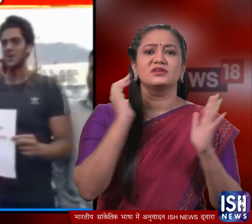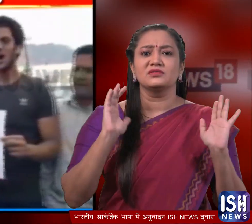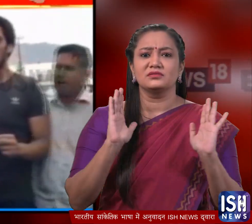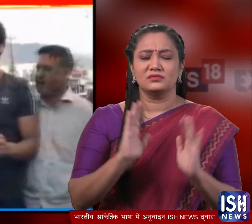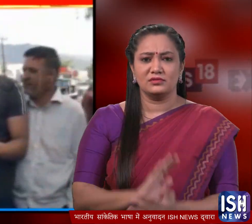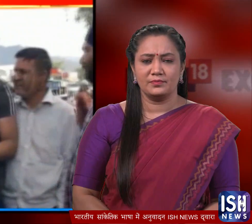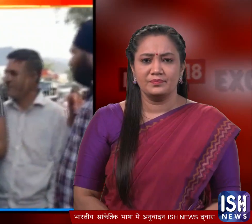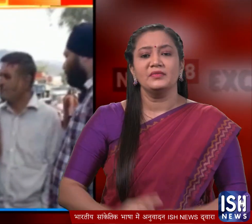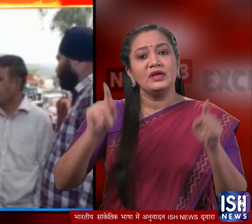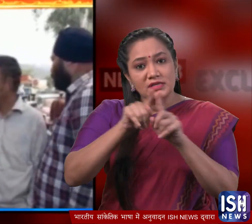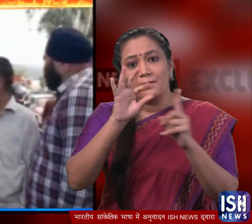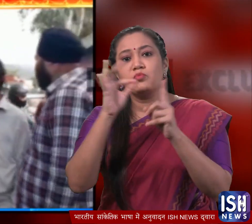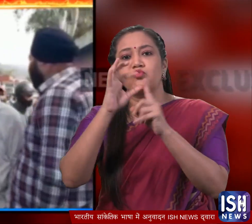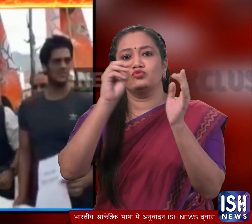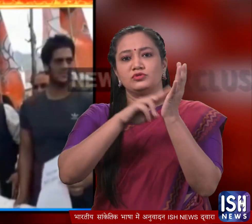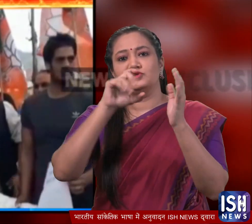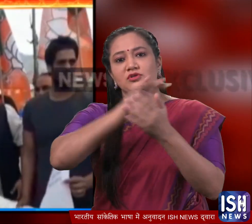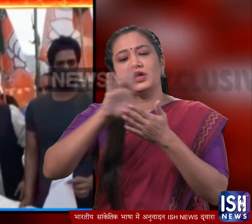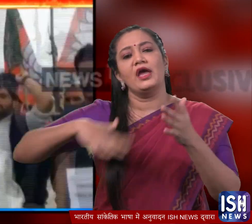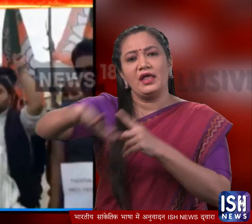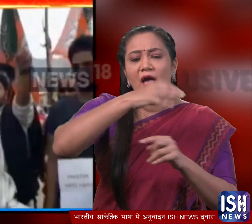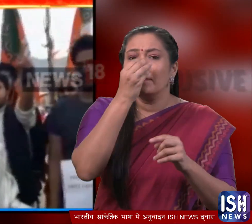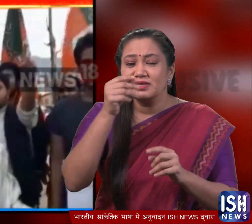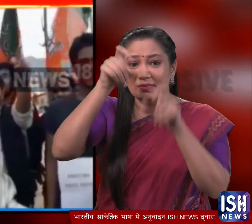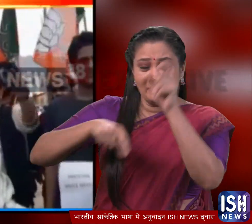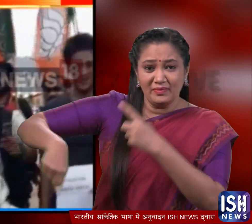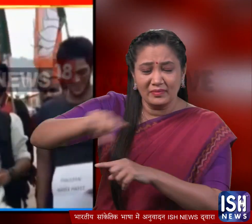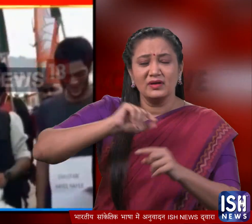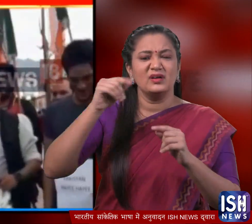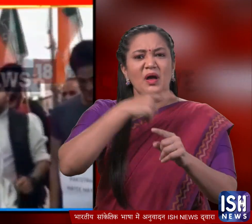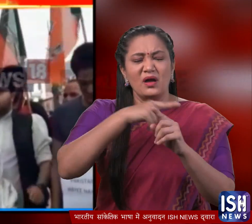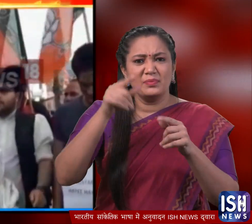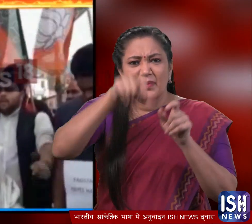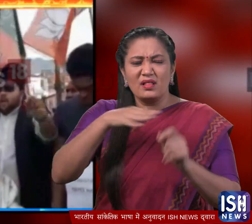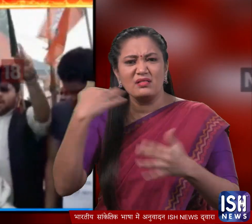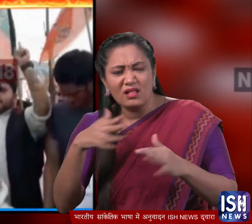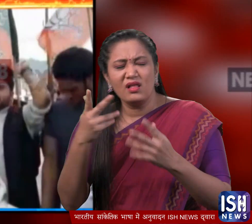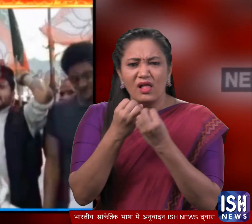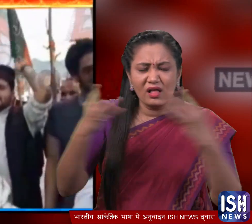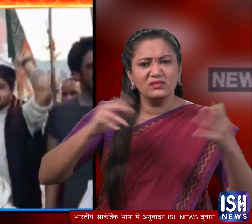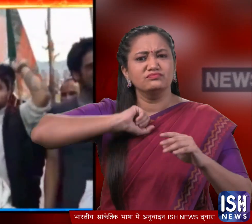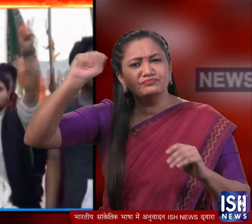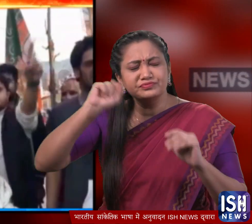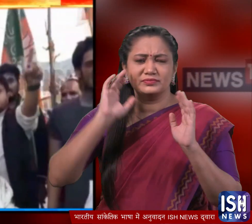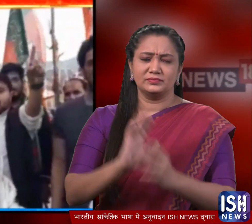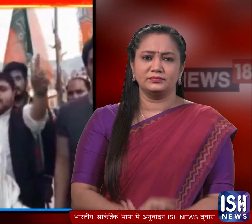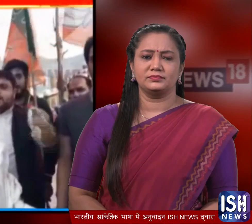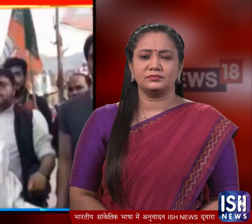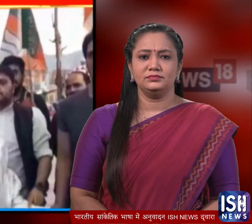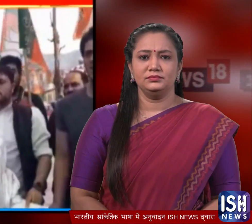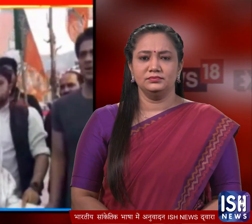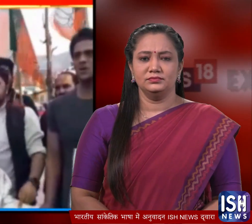प्रदर्शन की कुछ ऐसी ही तस्वीरें पुंछ से भी सामने आई। वहां बीजेपी के कुछ कार्यकर्ताओं ने हत्या के विरोध में नारे लगाए। बंद